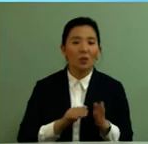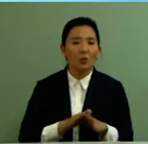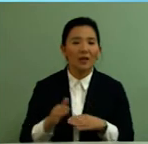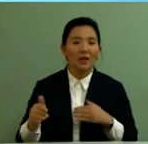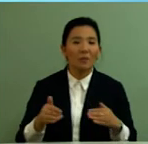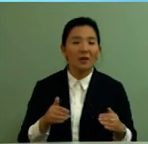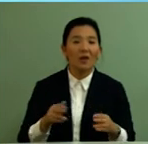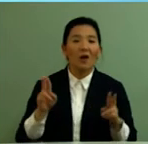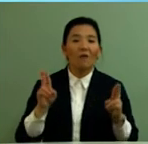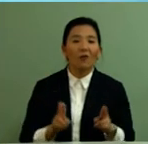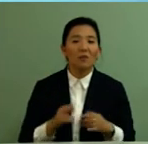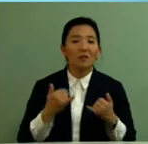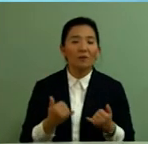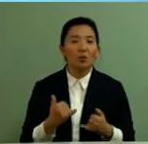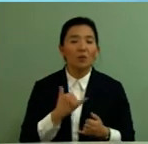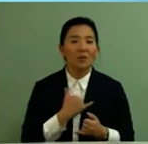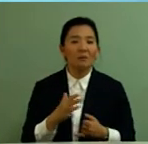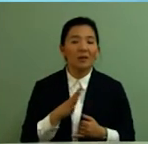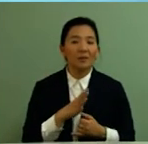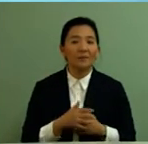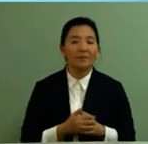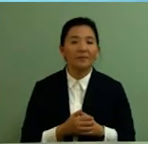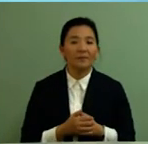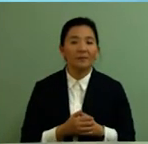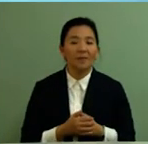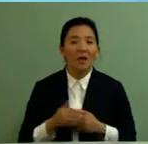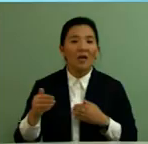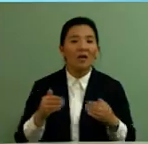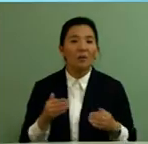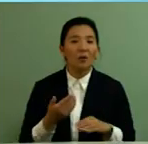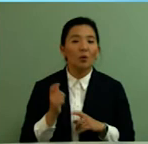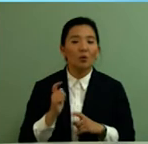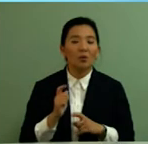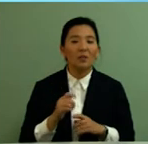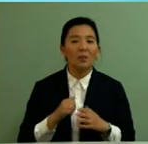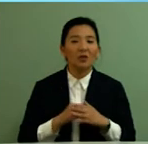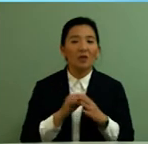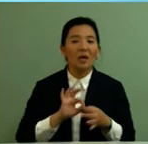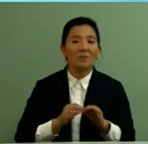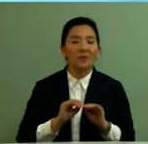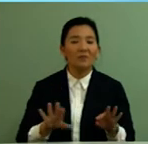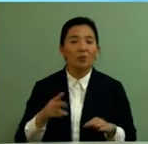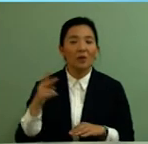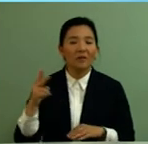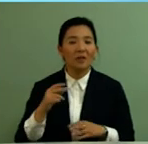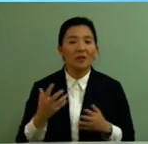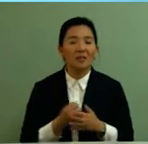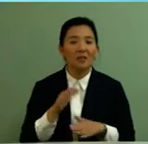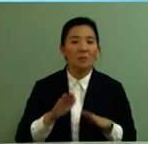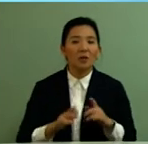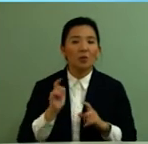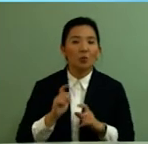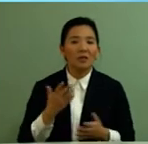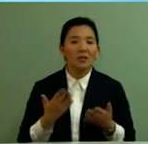колебаний? Формула сегодня у нас была. Колебания груза на пружине описываются уравнением. Найдите массу